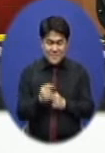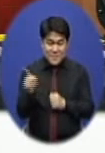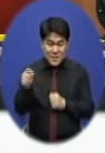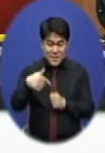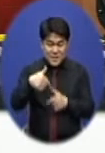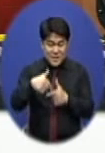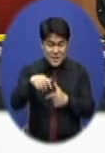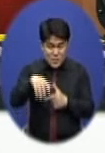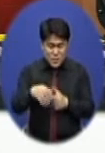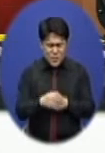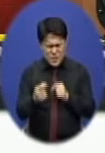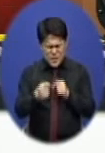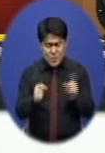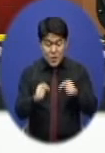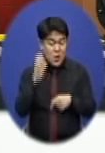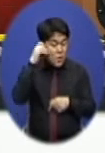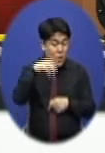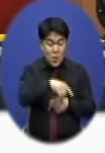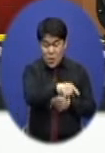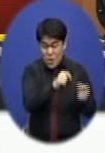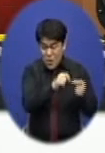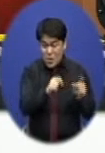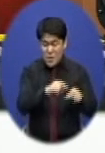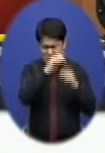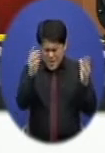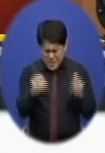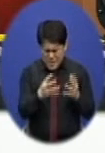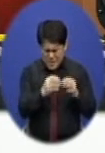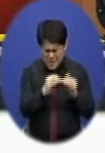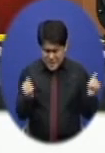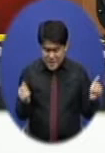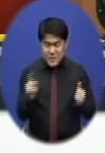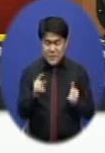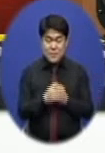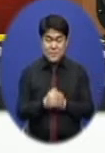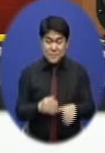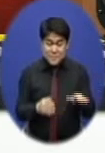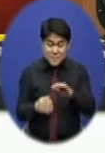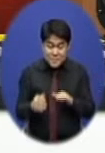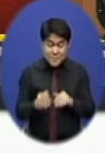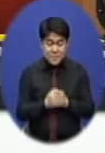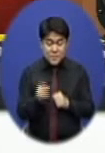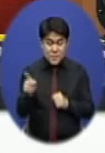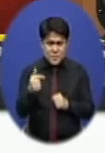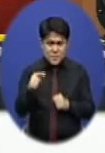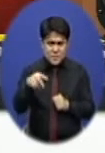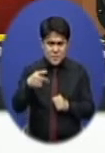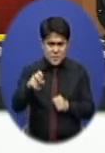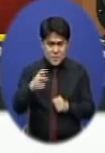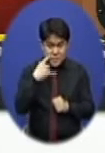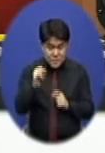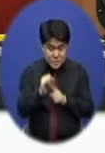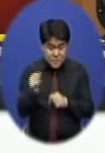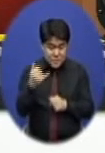저기 강남에서 뭐 가깝게는 영등포에서 많은 분들이 또 부산에서 또 난소심 어머니라고 계세요.